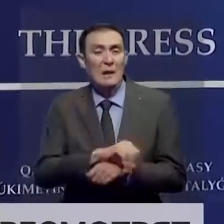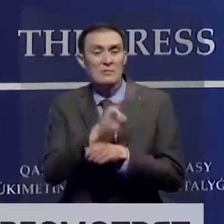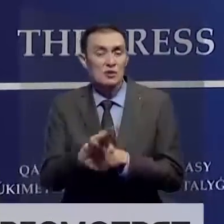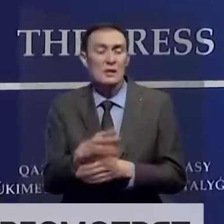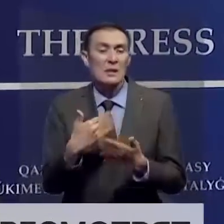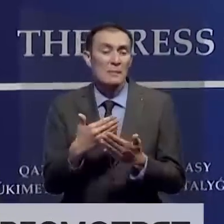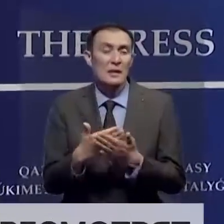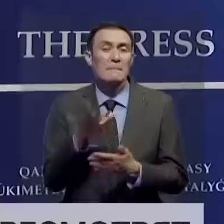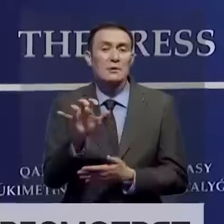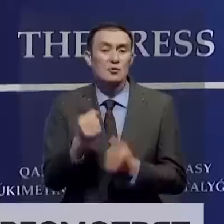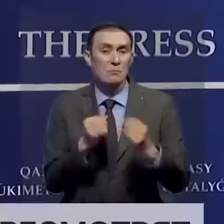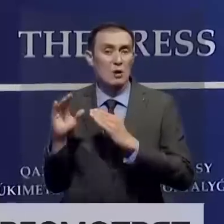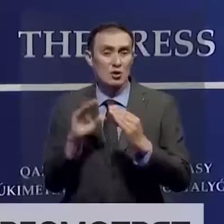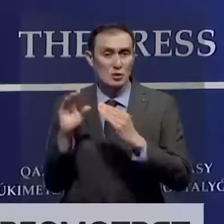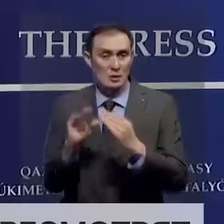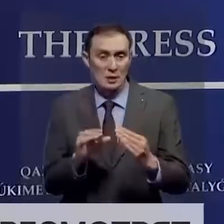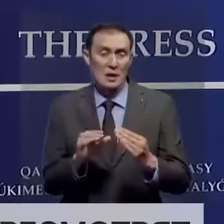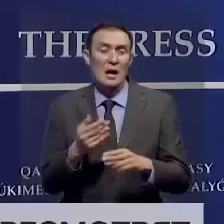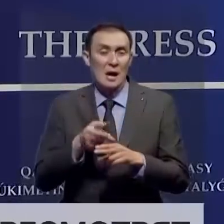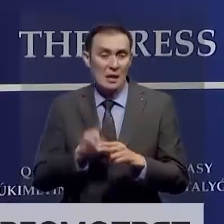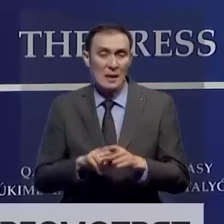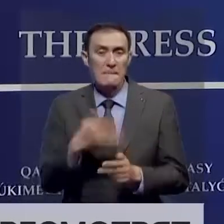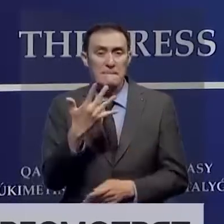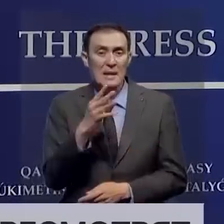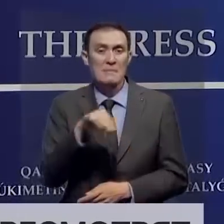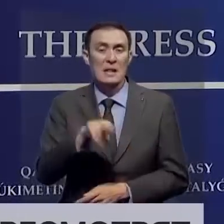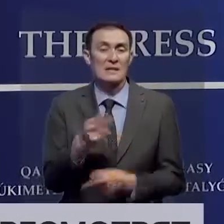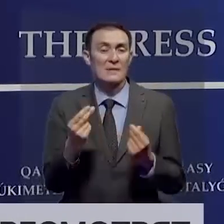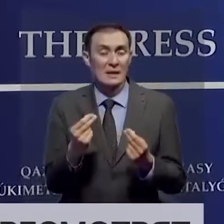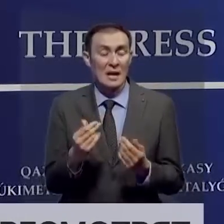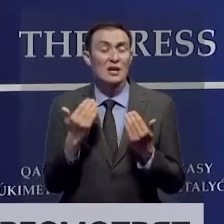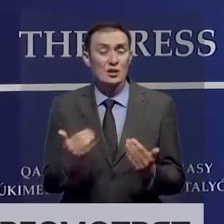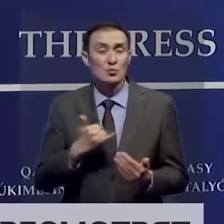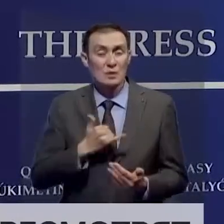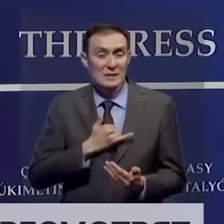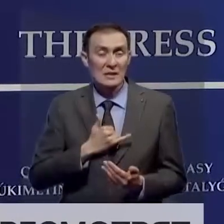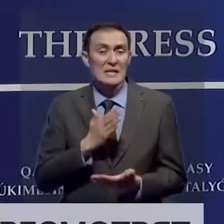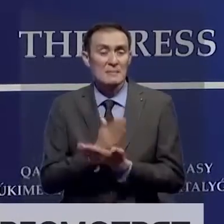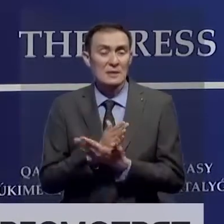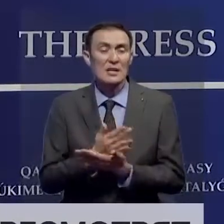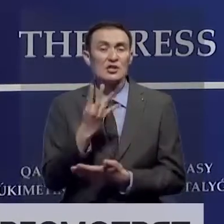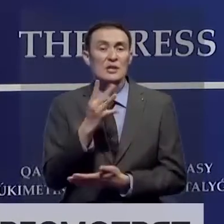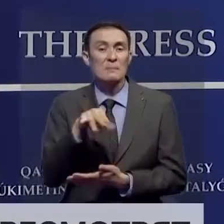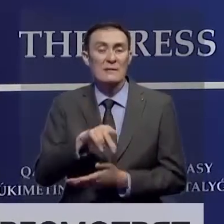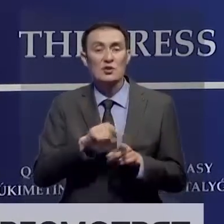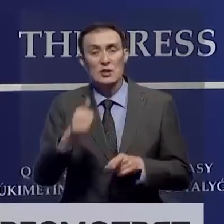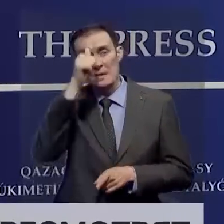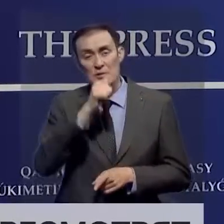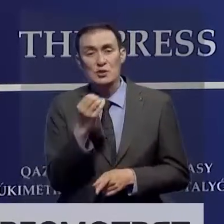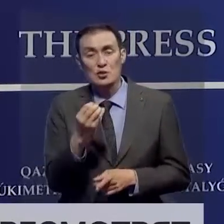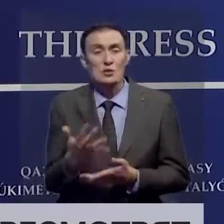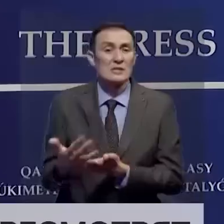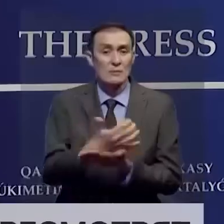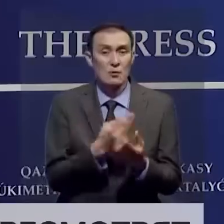достаточно примерно на 500 машин. То есть это 5 миллиардов и выше. Сейчас револьверно есть 4 миллиарда. В течение месяца еще 1 миллиард